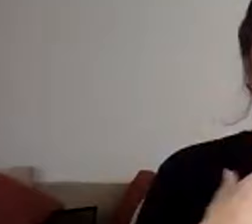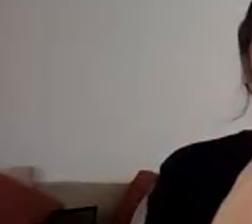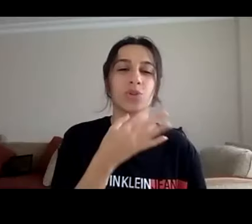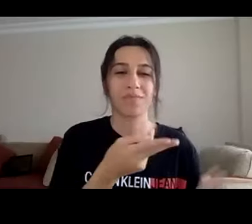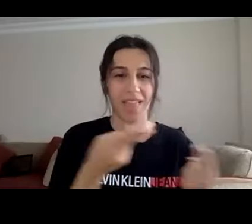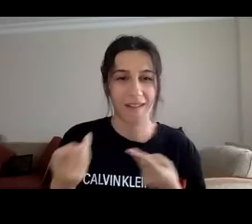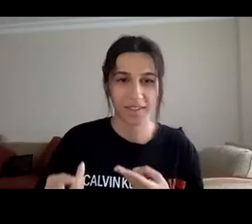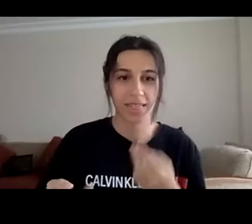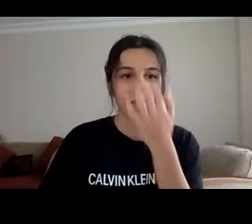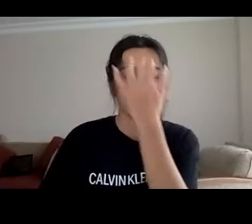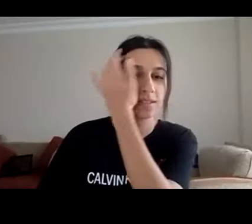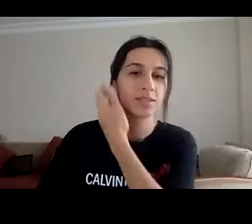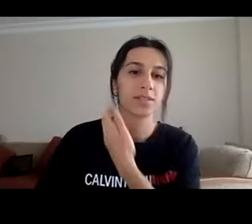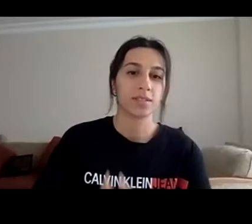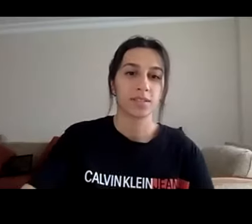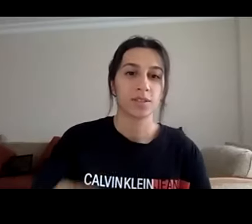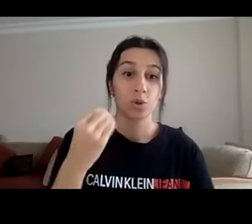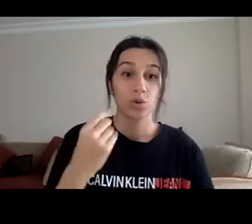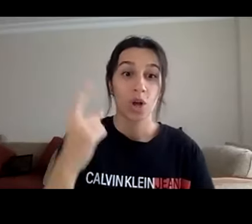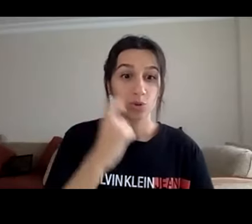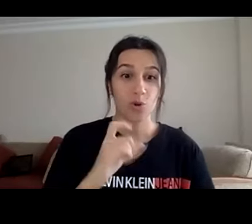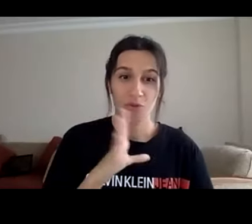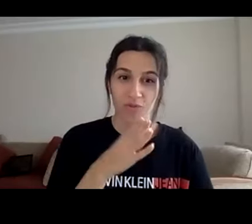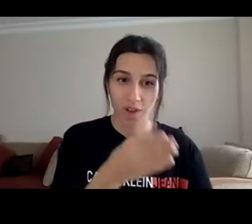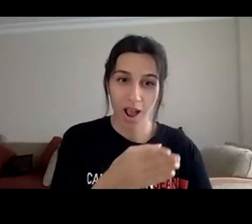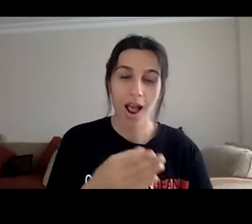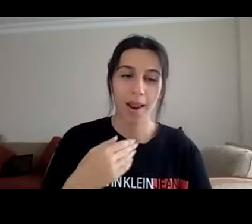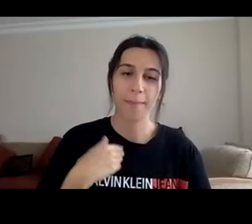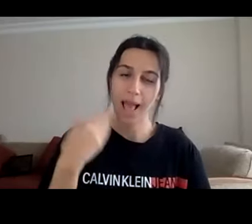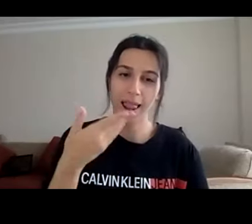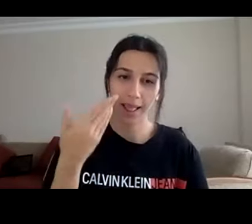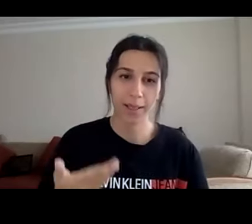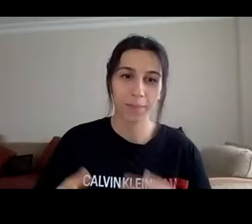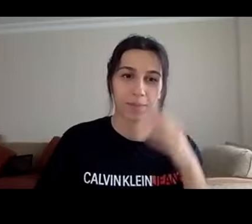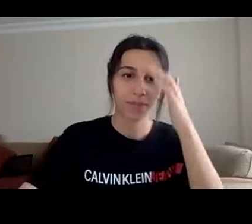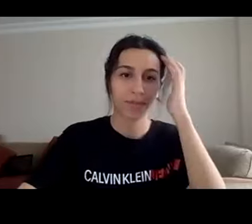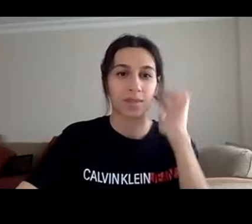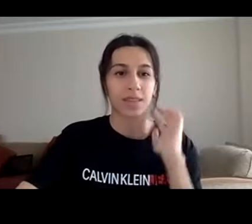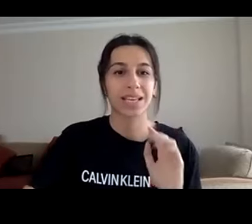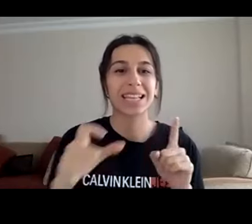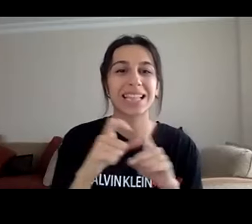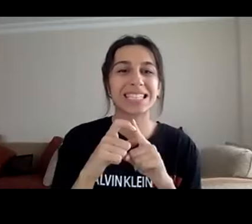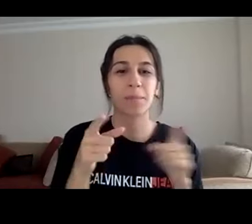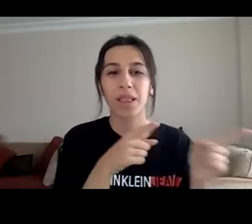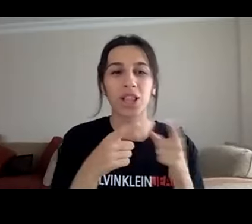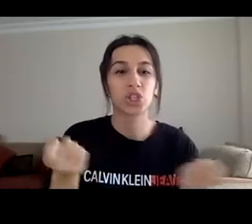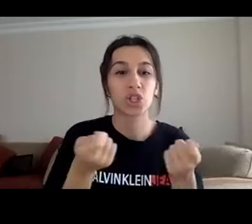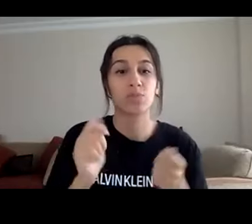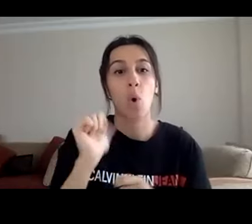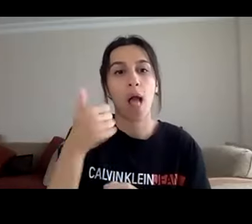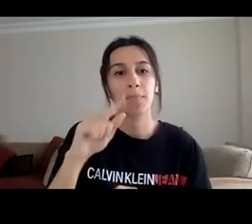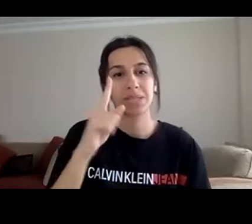davetiniz için. Güzel de bir soru sordunuz. Bahsedeyim. Çünkü disiplinler arası çalışmaların çok önemli olduğu bir